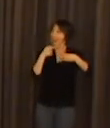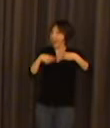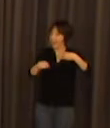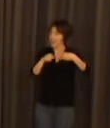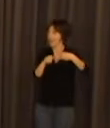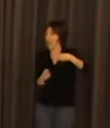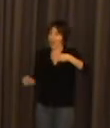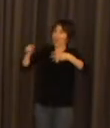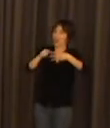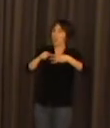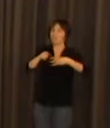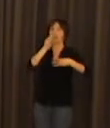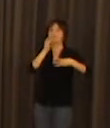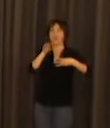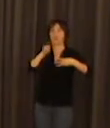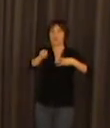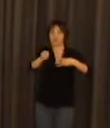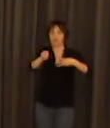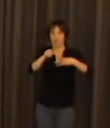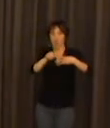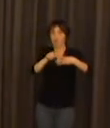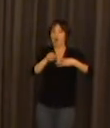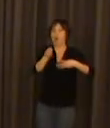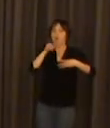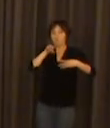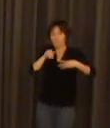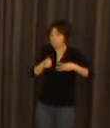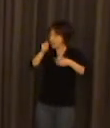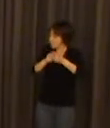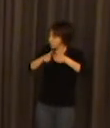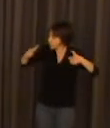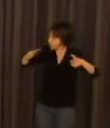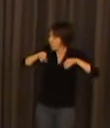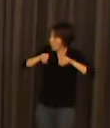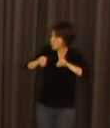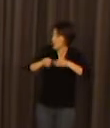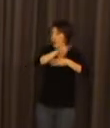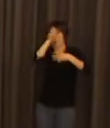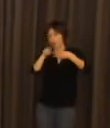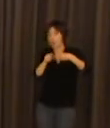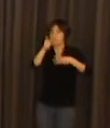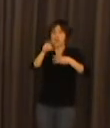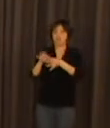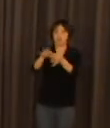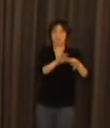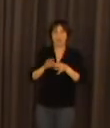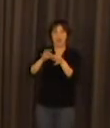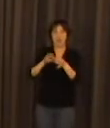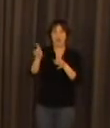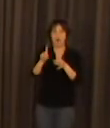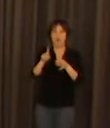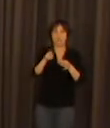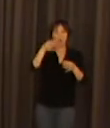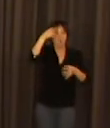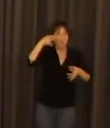aquest ús sigui més convergent, és més fàcil de poder dir és una llengua unificada, no és una llengua dispersa que